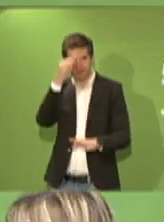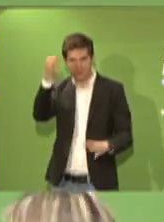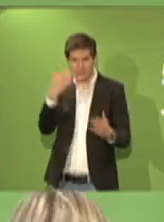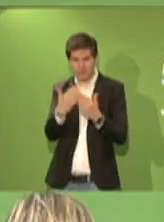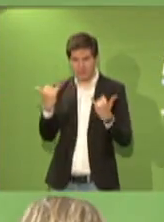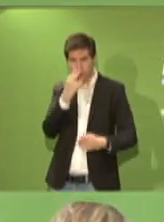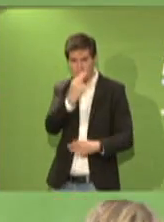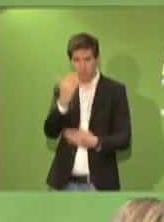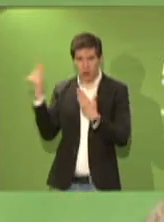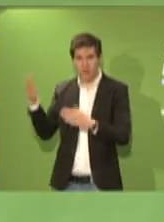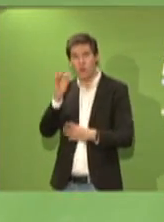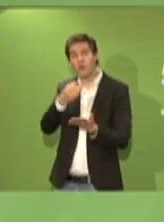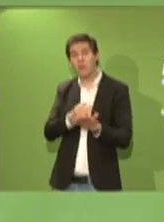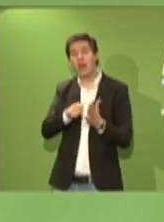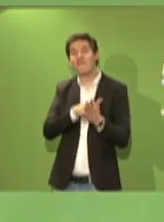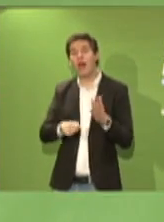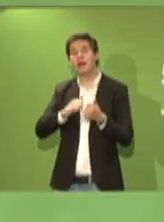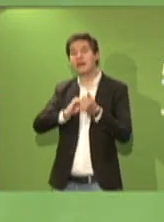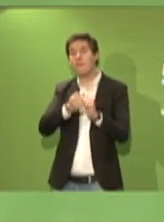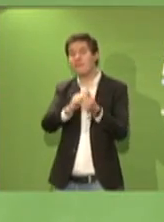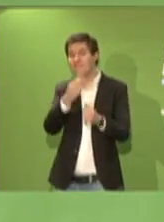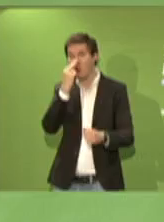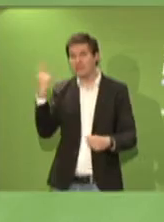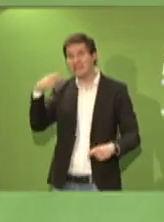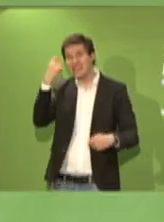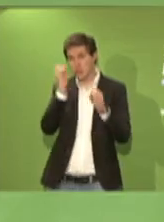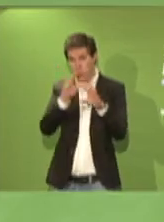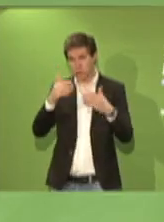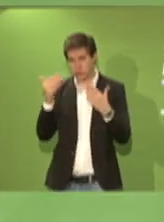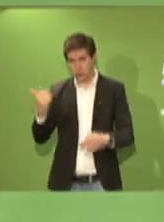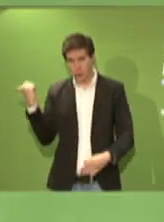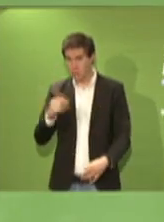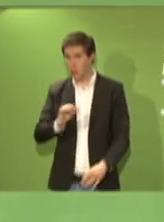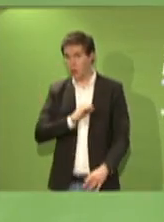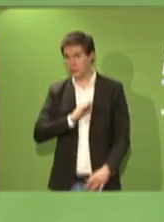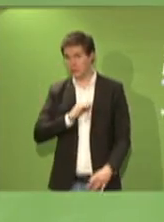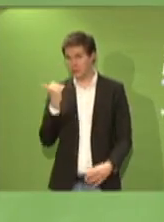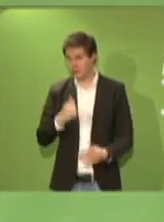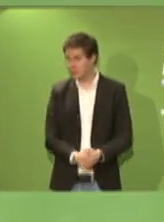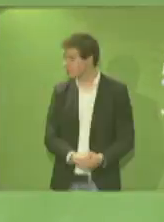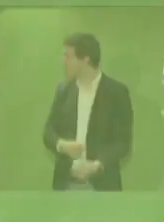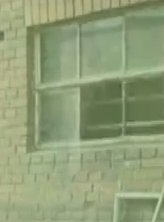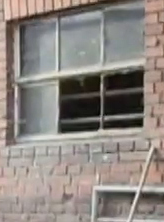die für den Kommunalwahlkampf gemacht haben und in ihren Kinos präsentiert haben. Das fanden wir ganz spannend.